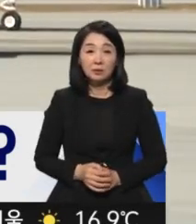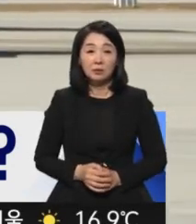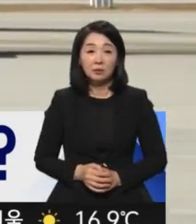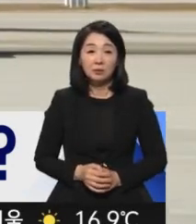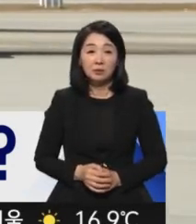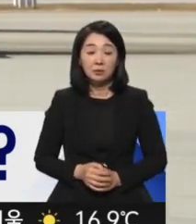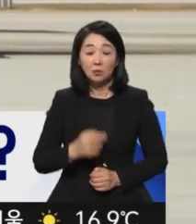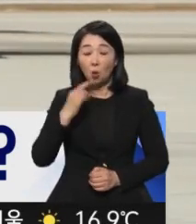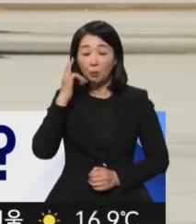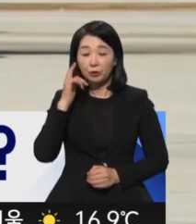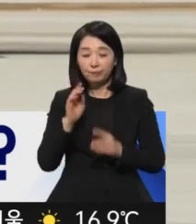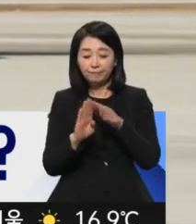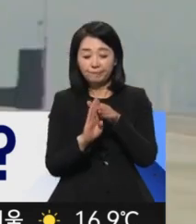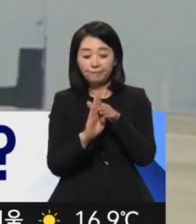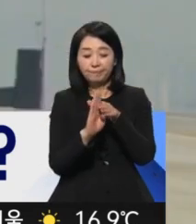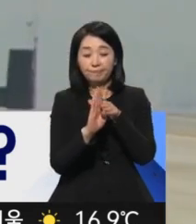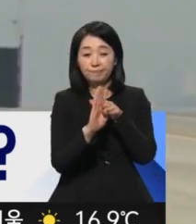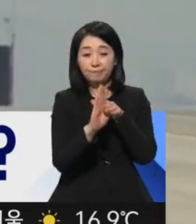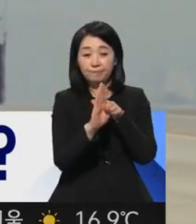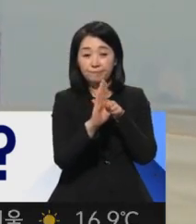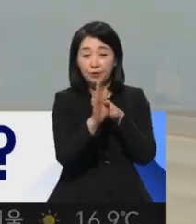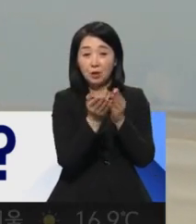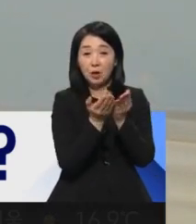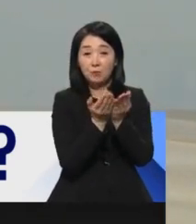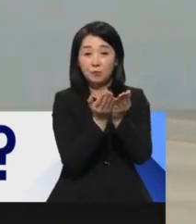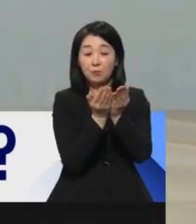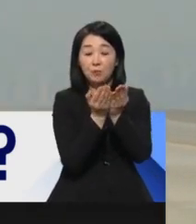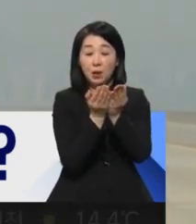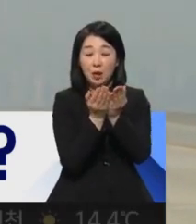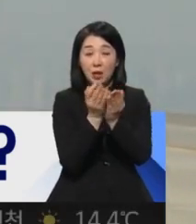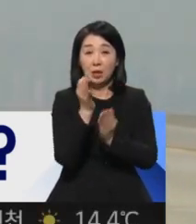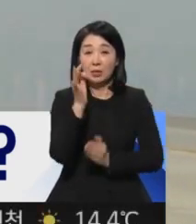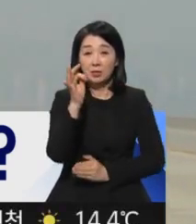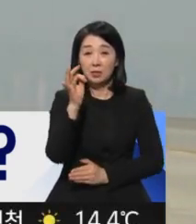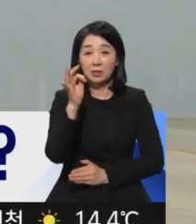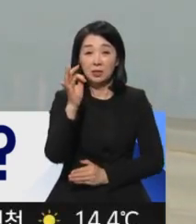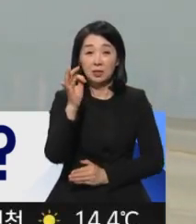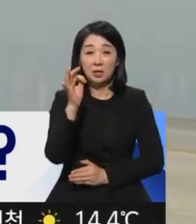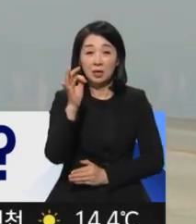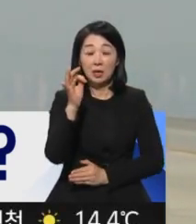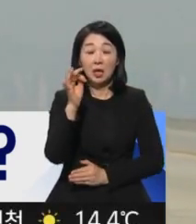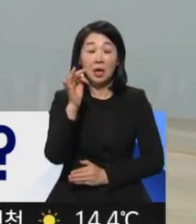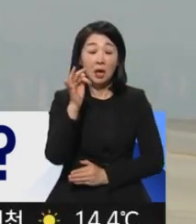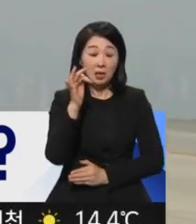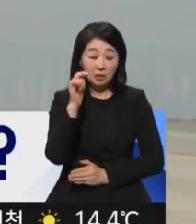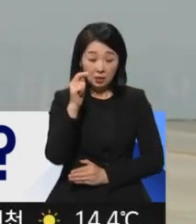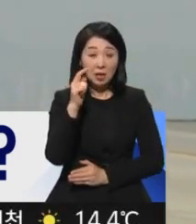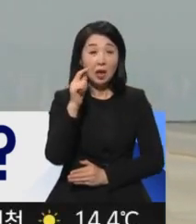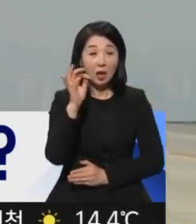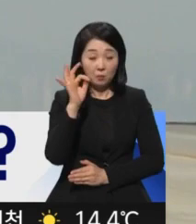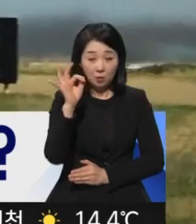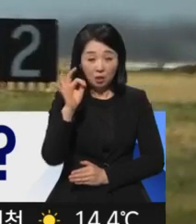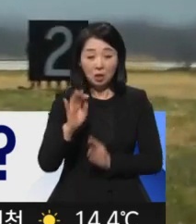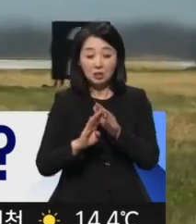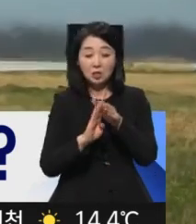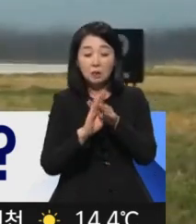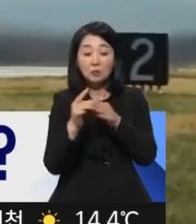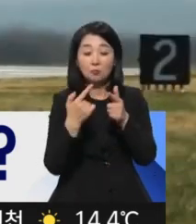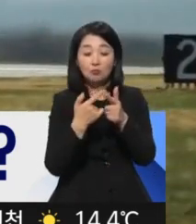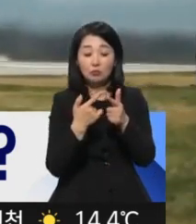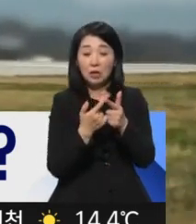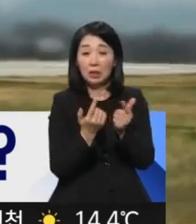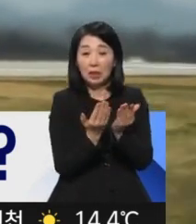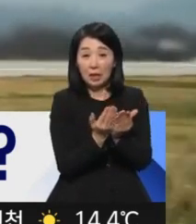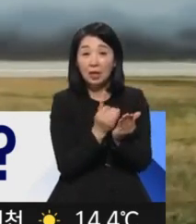미국 잠수함인 키웨스트함이 지금 부산항에 입항해 있는데요. 네. 6,000톤급 이 잠수함이